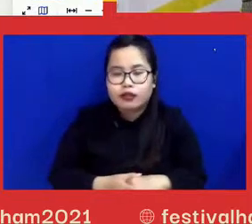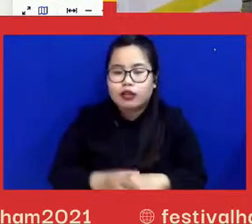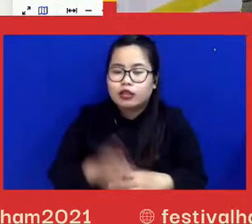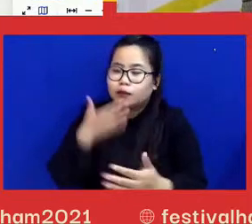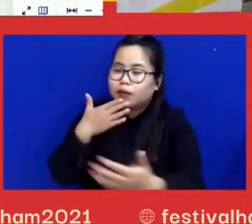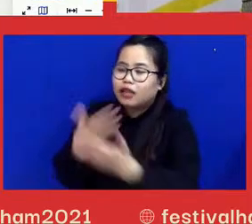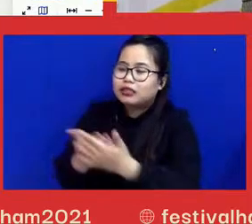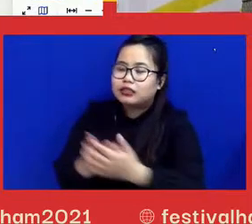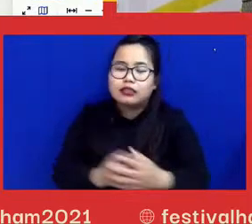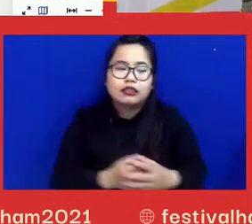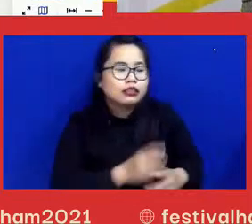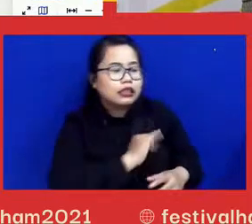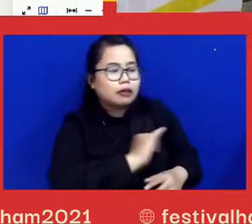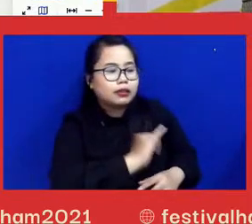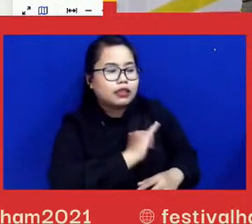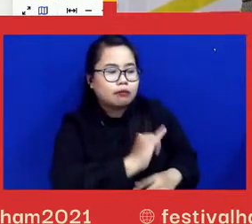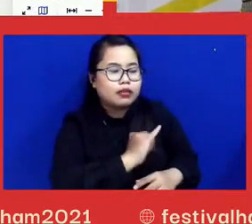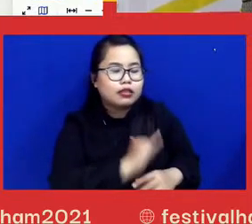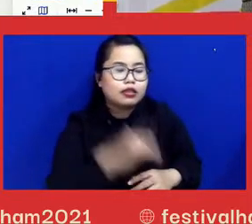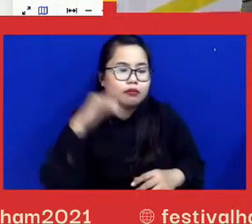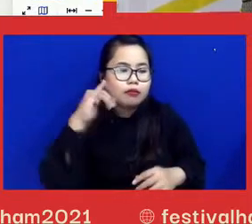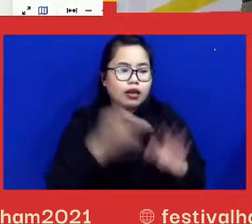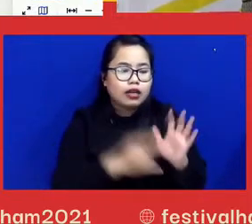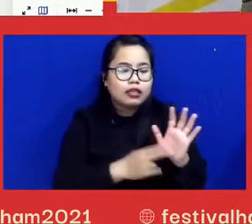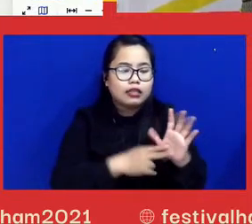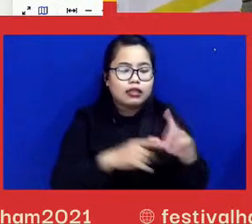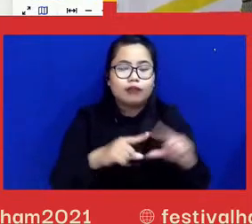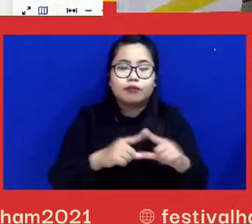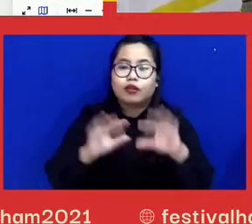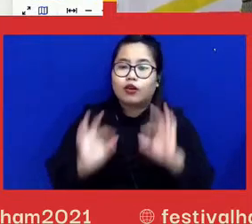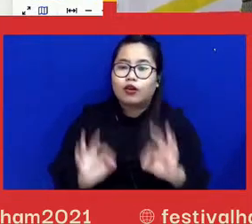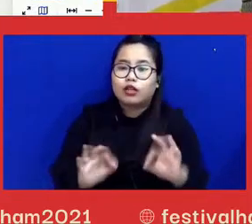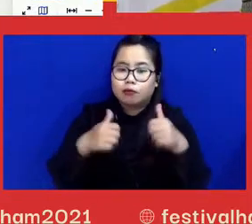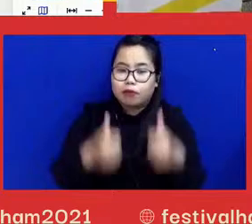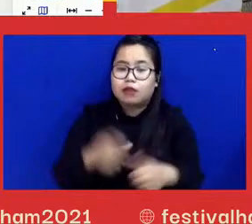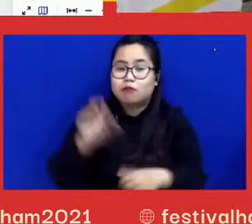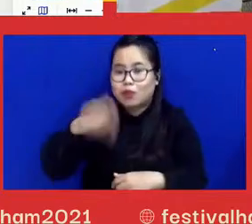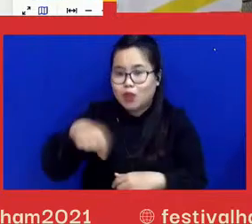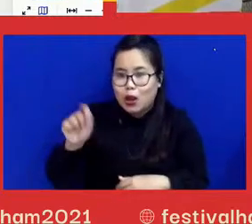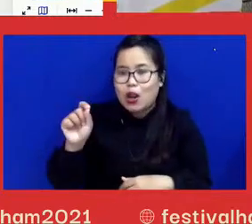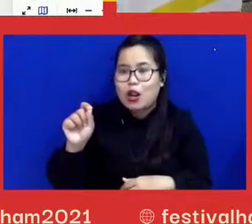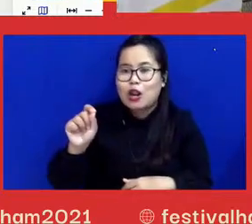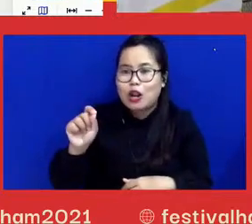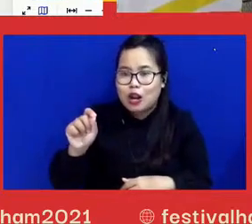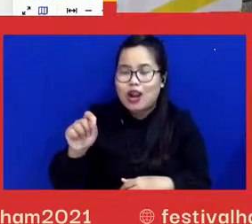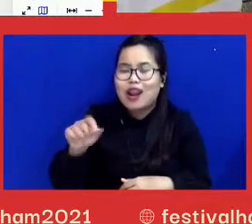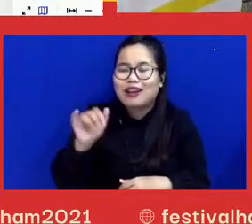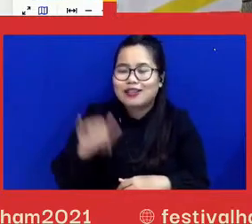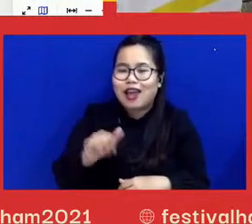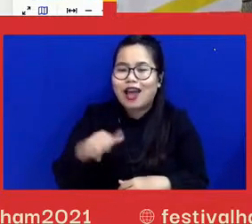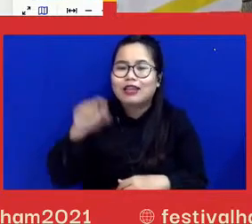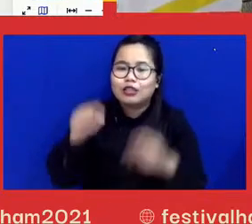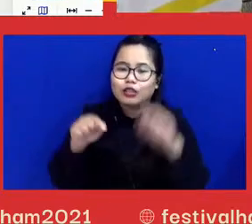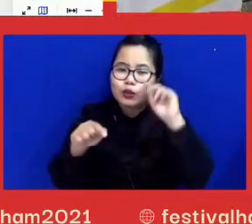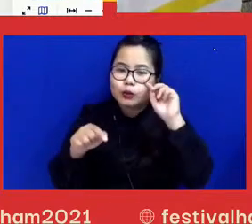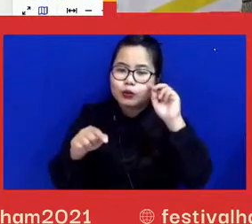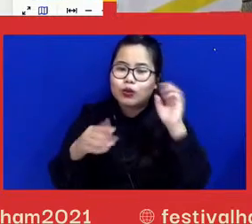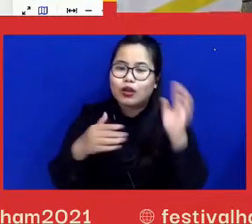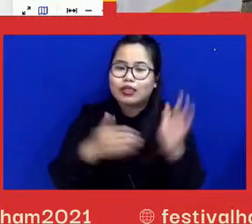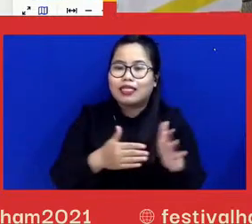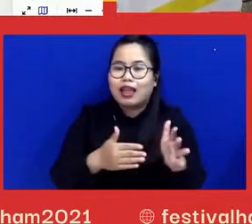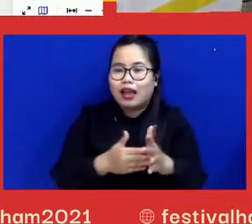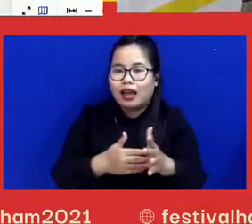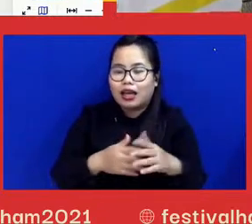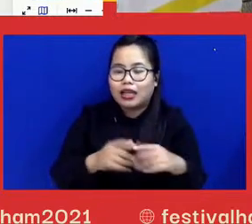Sami-sami Taina. Ya. Betul sekali. Itu yang menjadi tantangannya,